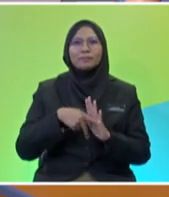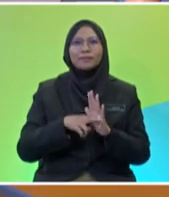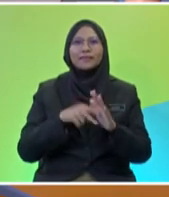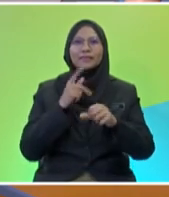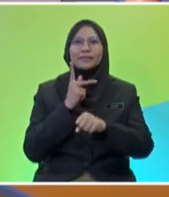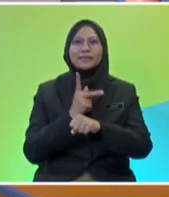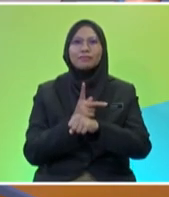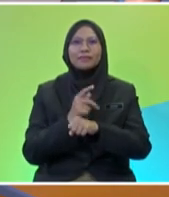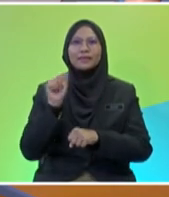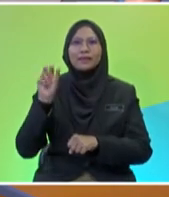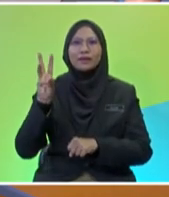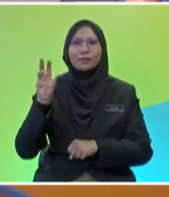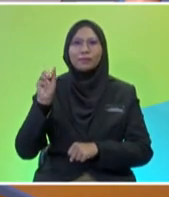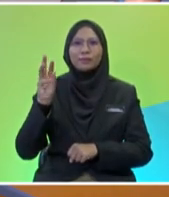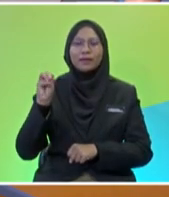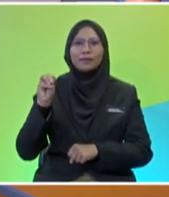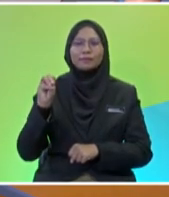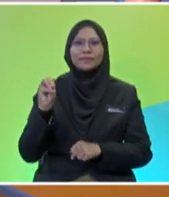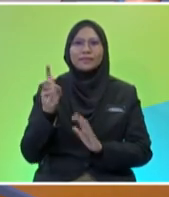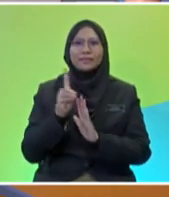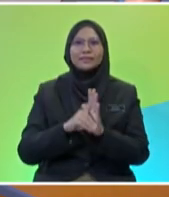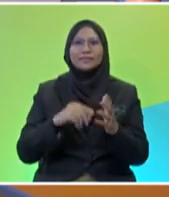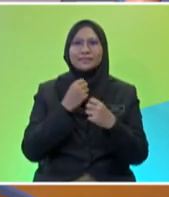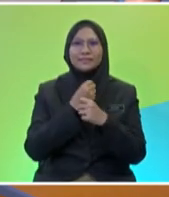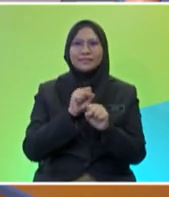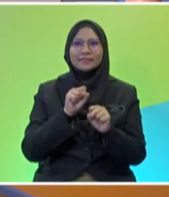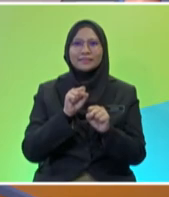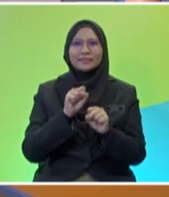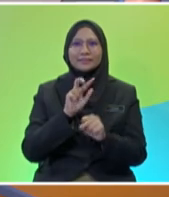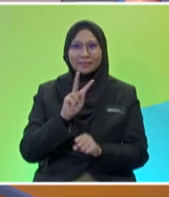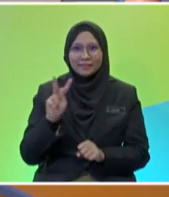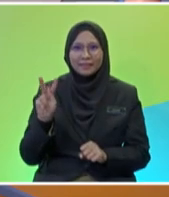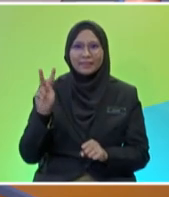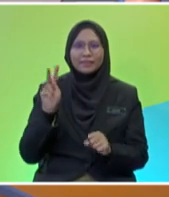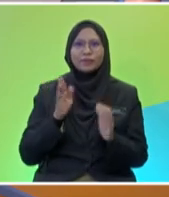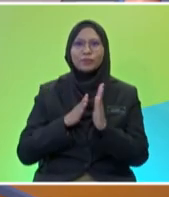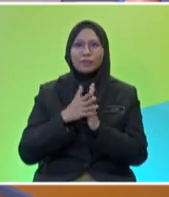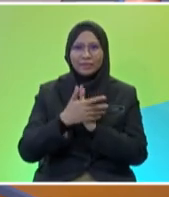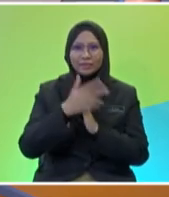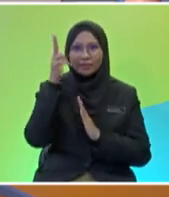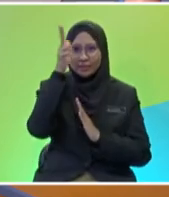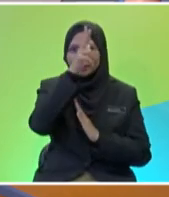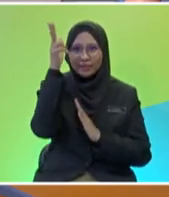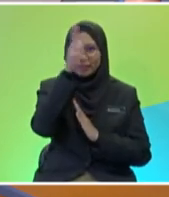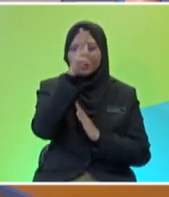berjalan lancar dan beri yang terbaik pasti kita akan masyarakat pasti akan gembira